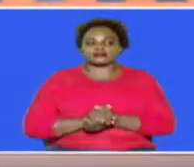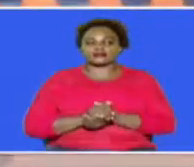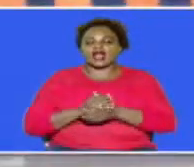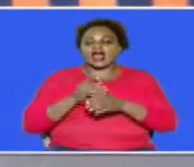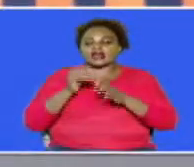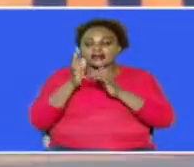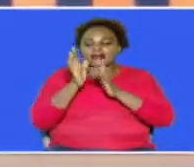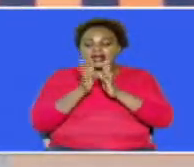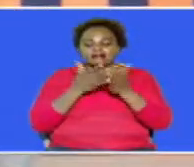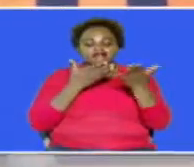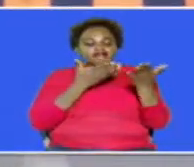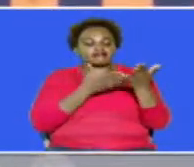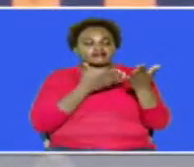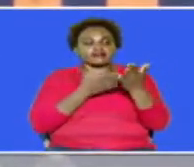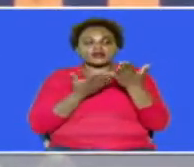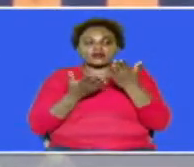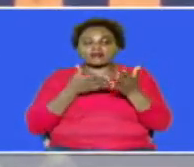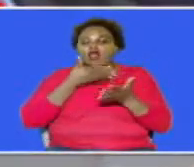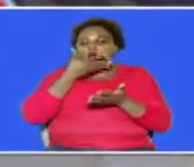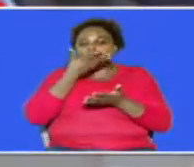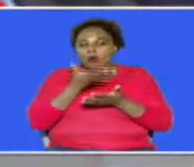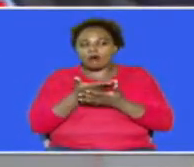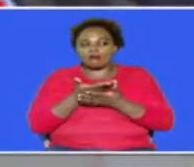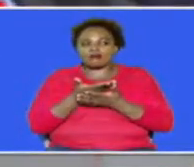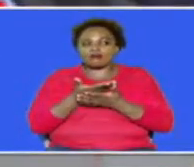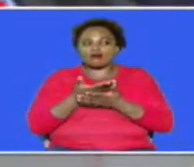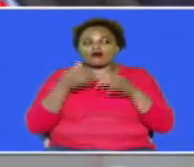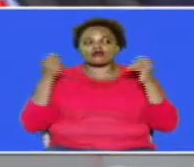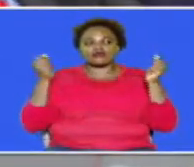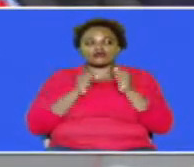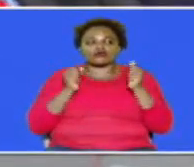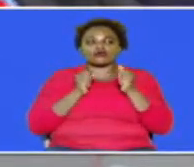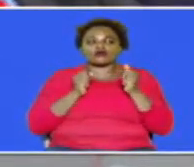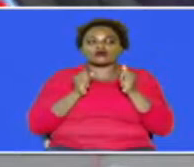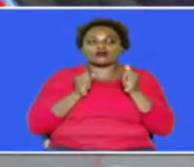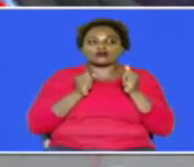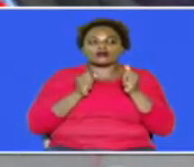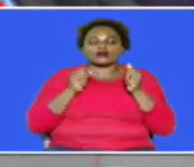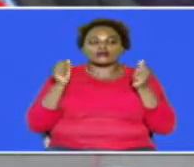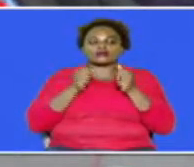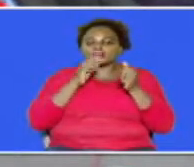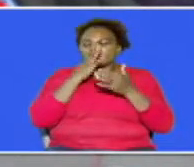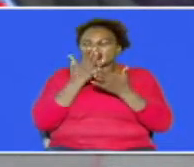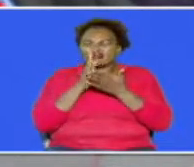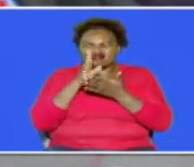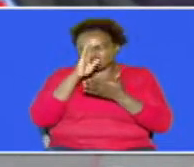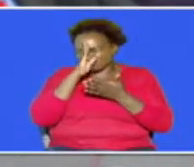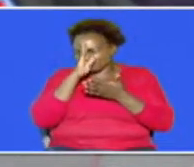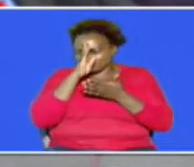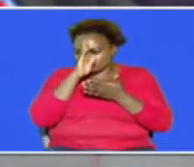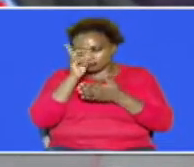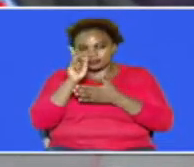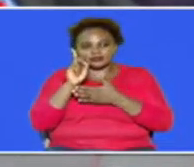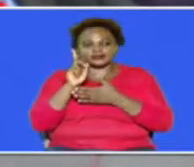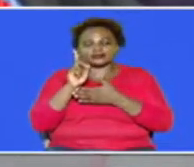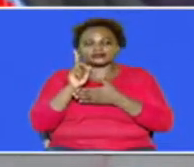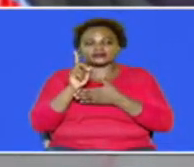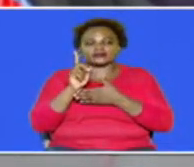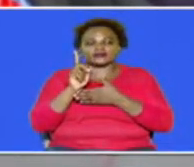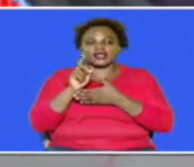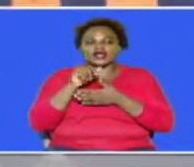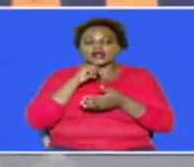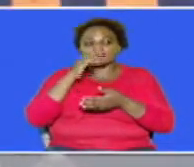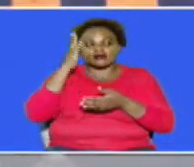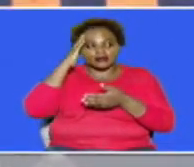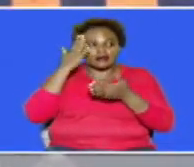says you are either warm or you're cold. You can't be somewhere there. I don't